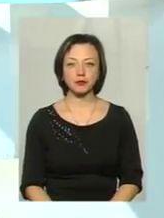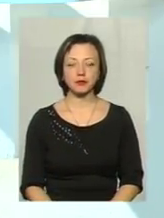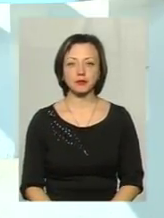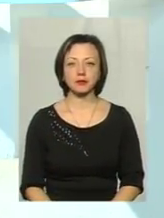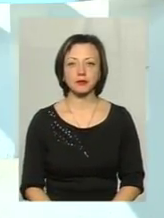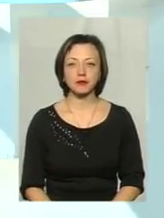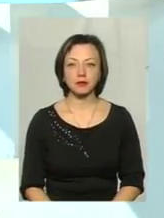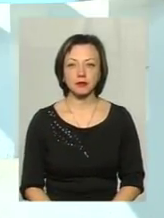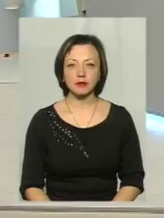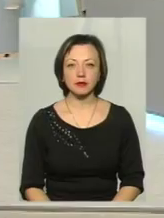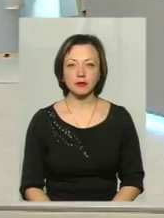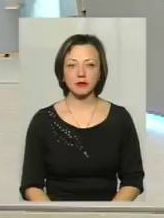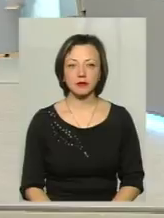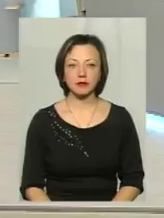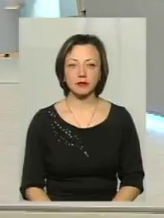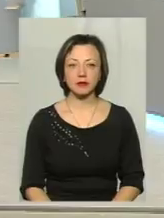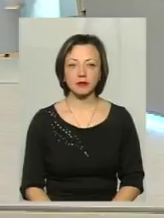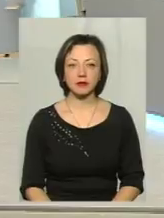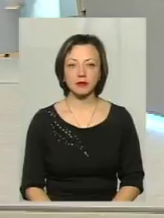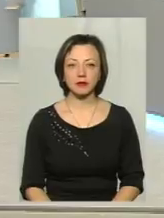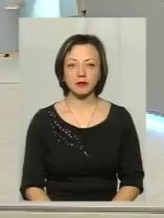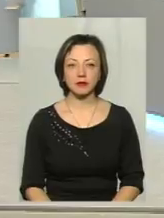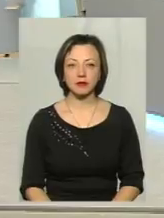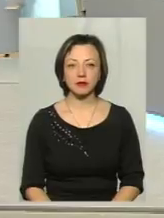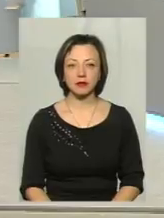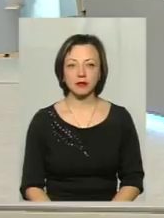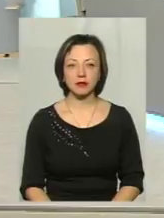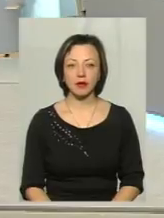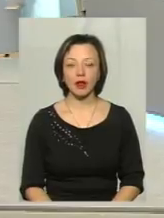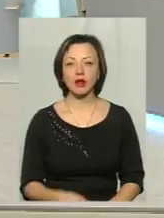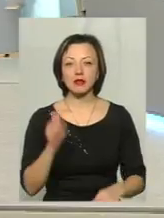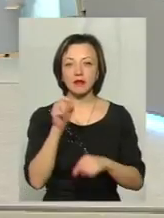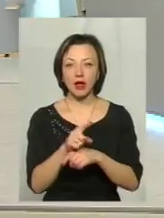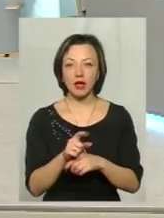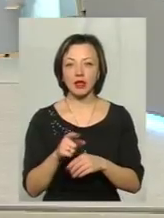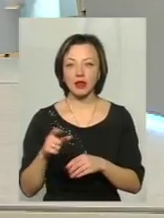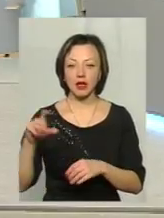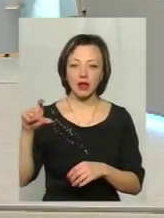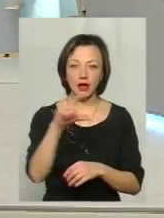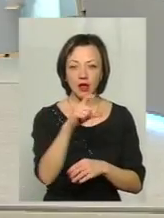як ставлю задачу, значить, показати стрілками, куди люди мають